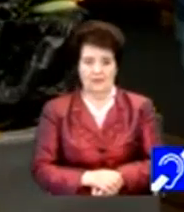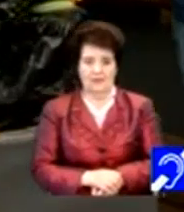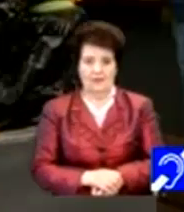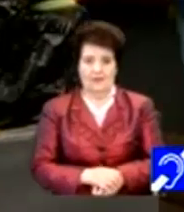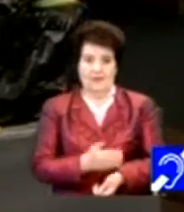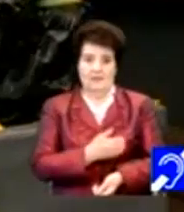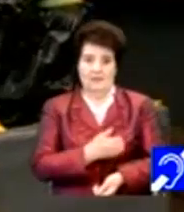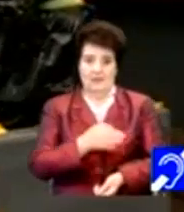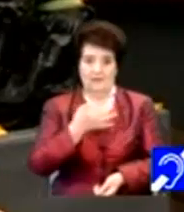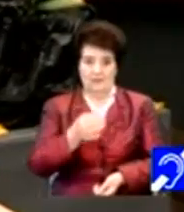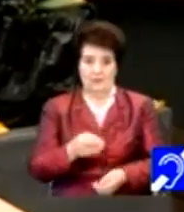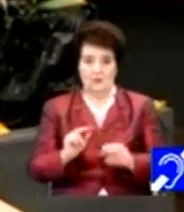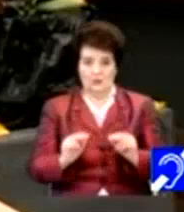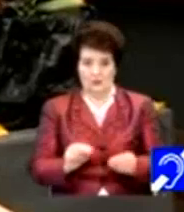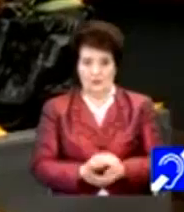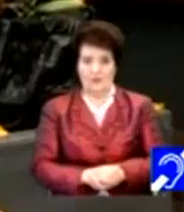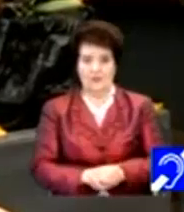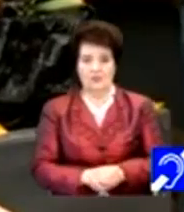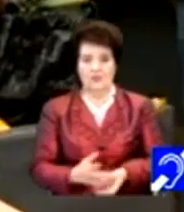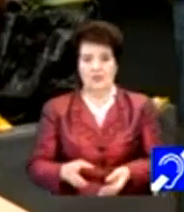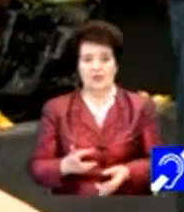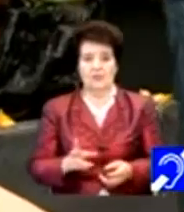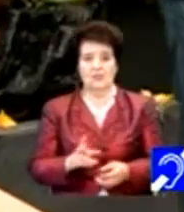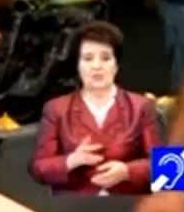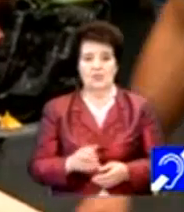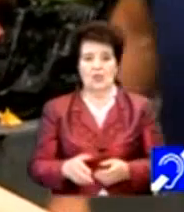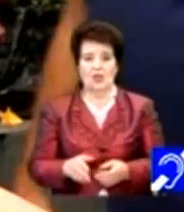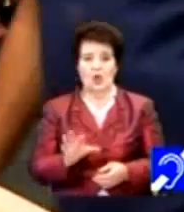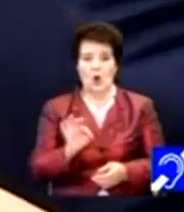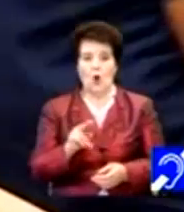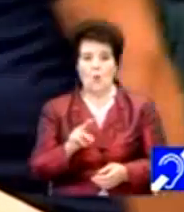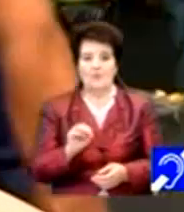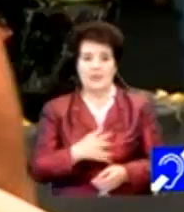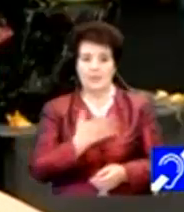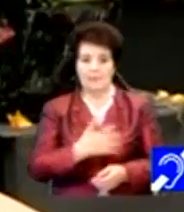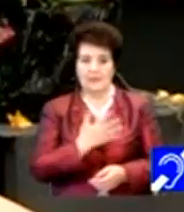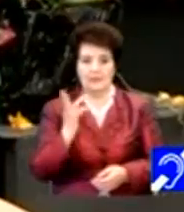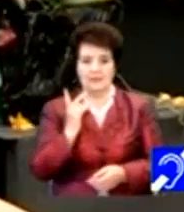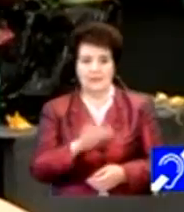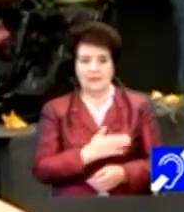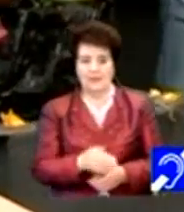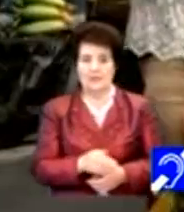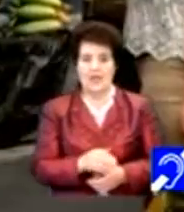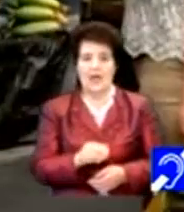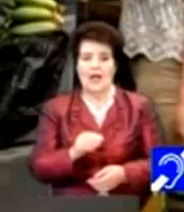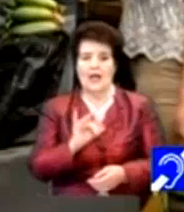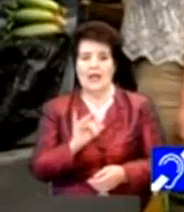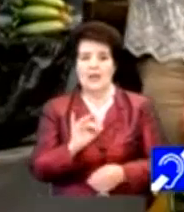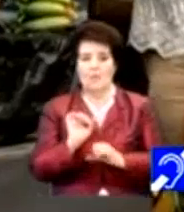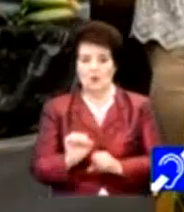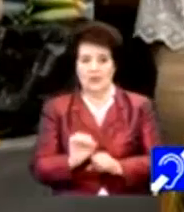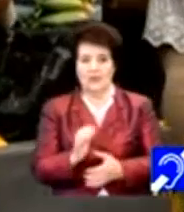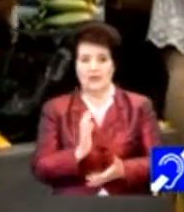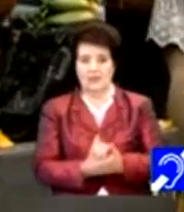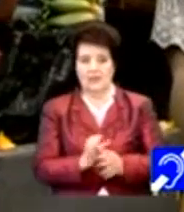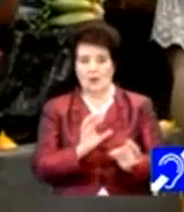Să vă spun sincer, sunt optimist în tot felul că imunitatea mi-o păstrez. Panica